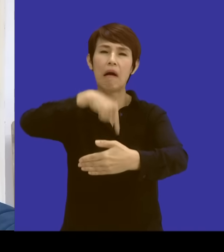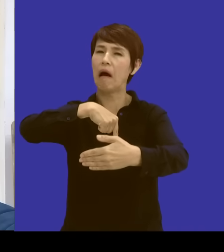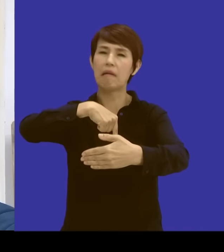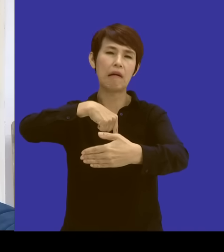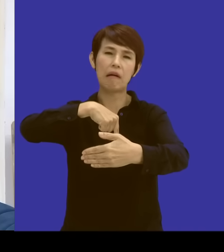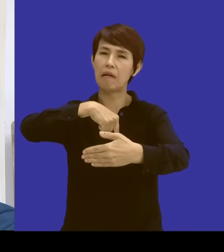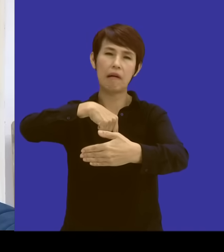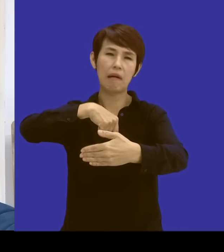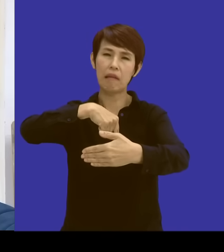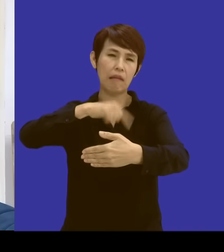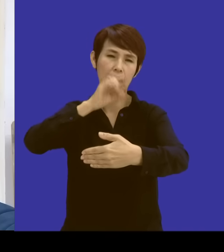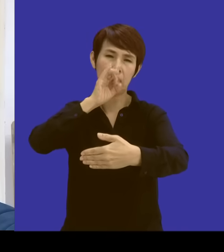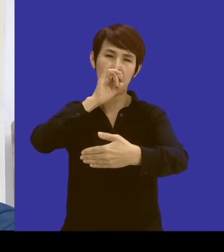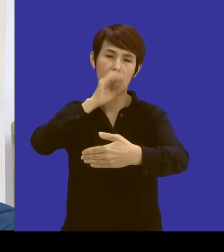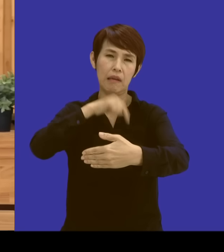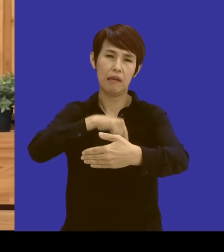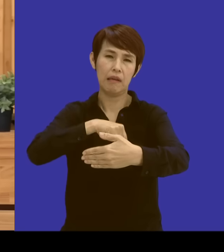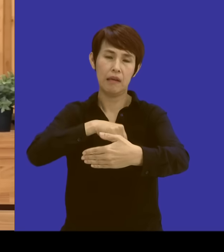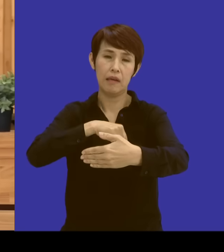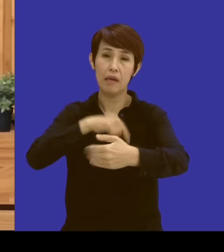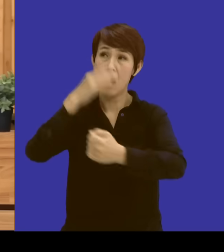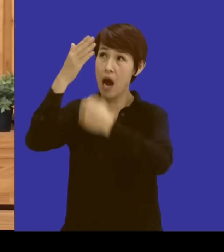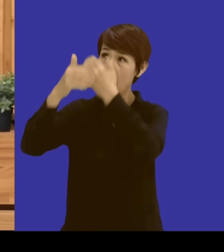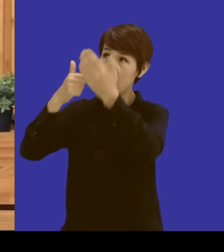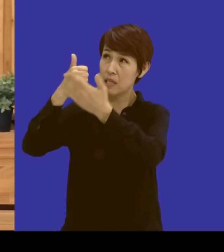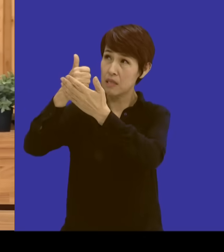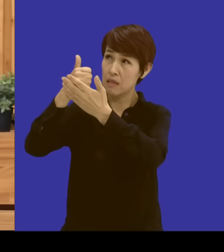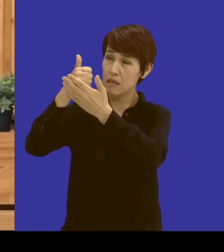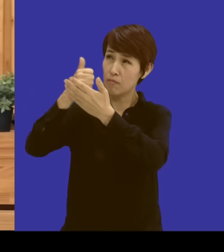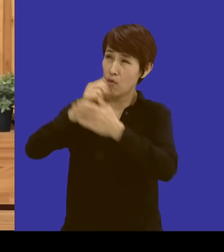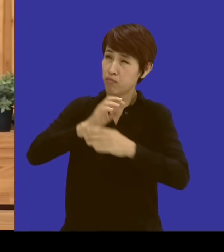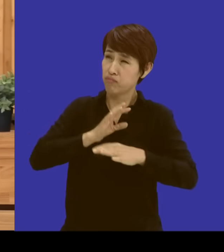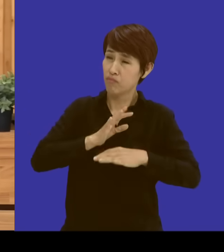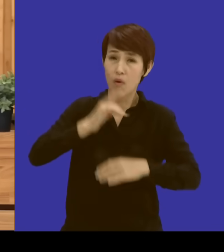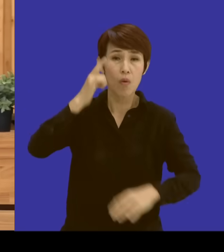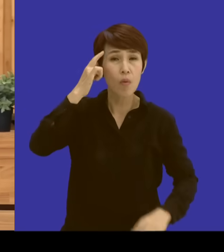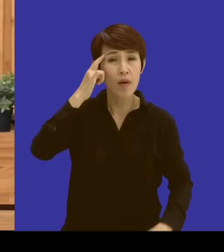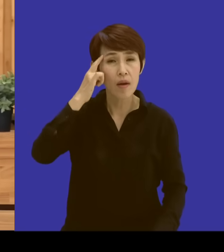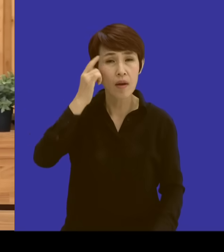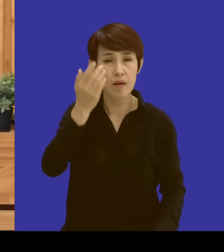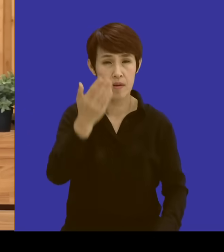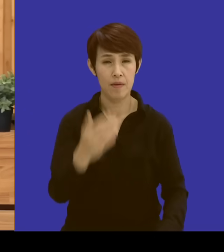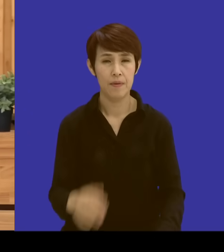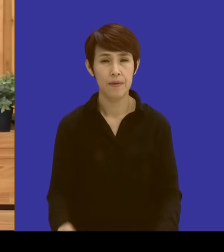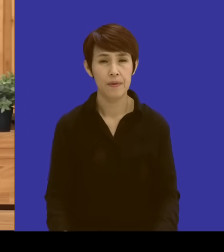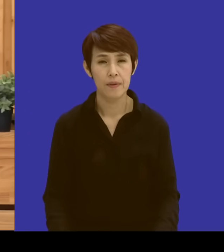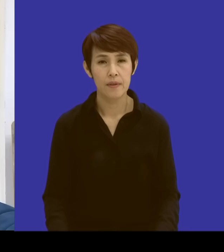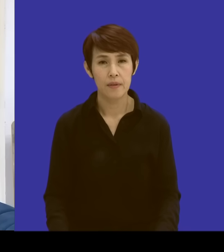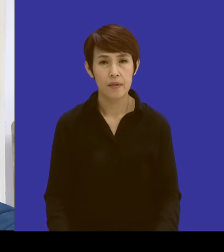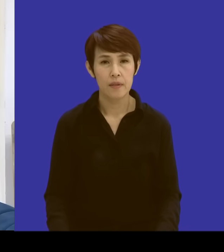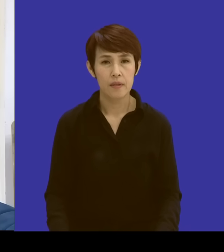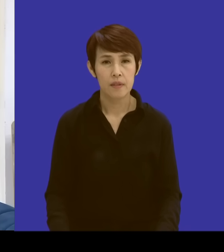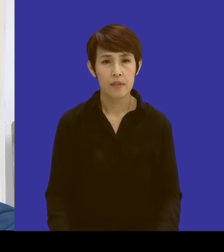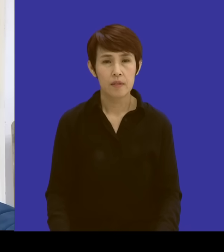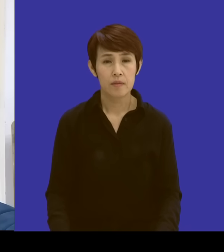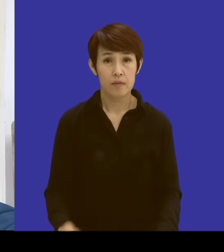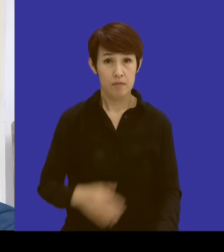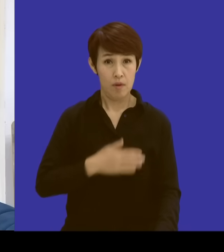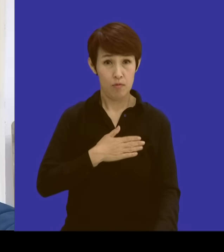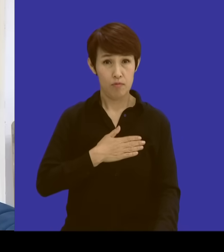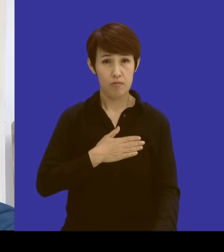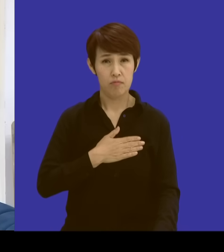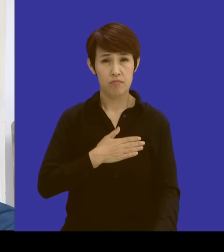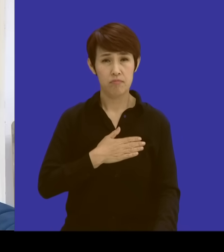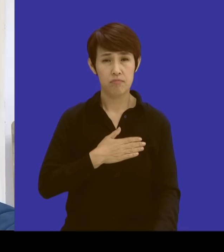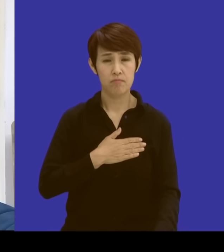점점 더 차가워지고. 그러니까 하나님이 늘 두려웠던 이유가 뭐 있었을까요? 어린 시절부터 살아오면서. 저도 예. 기도하고